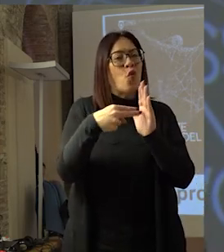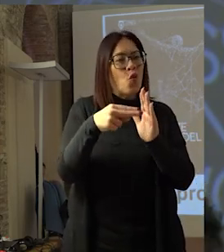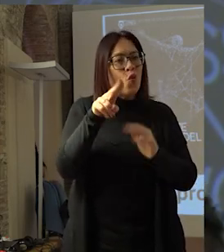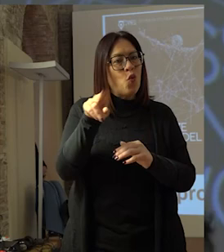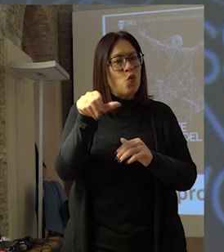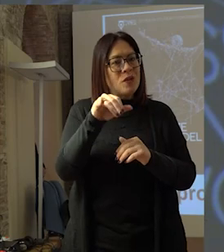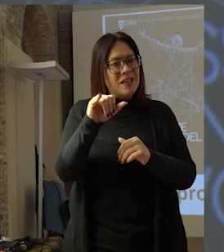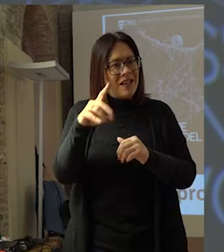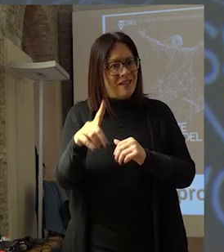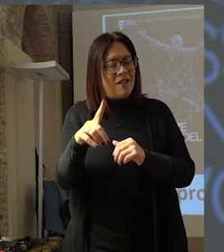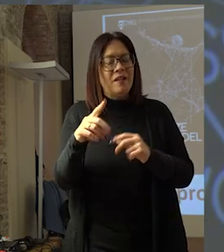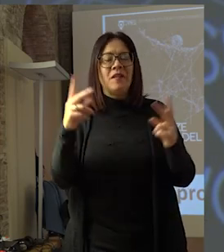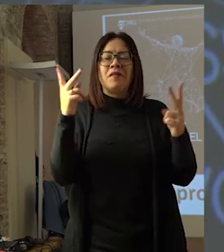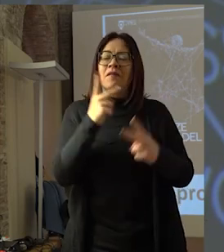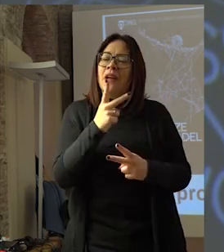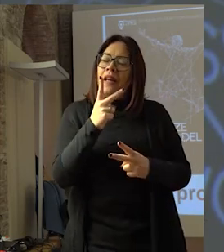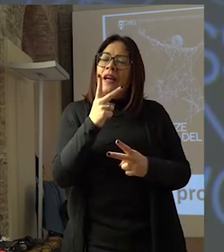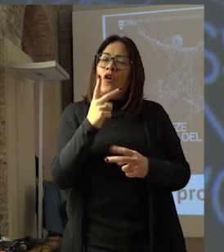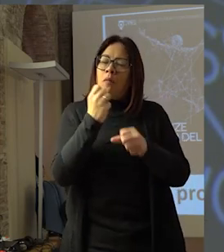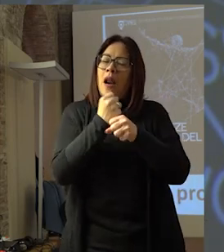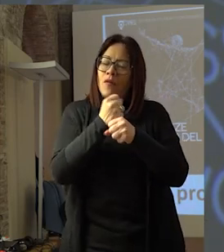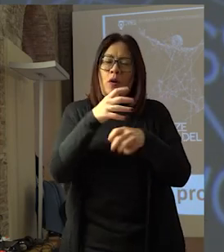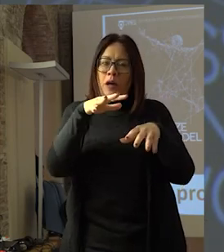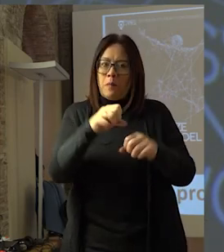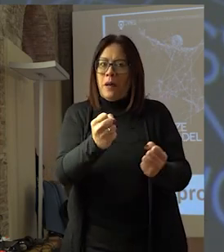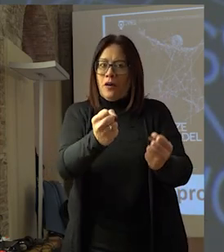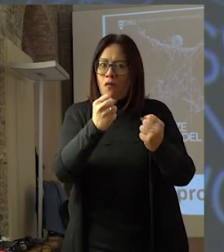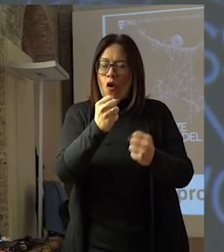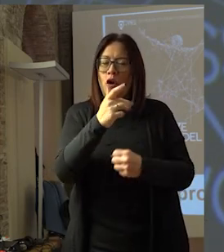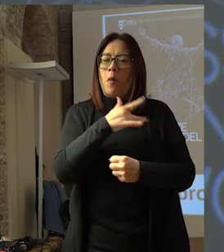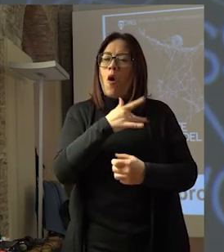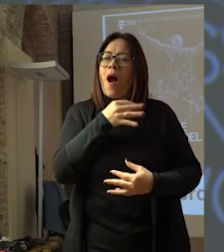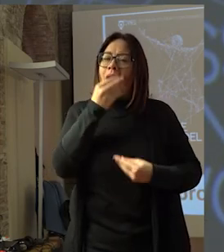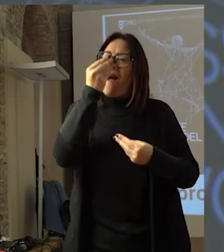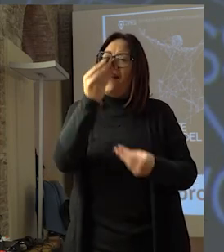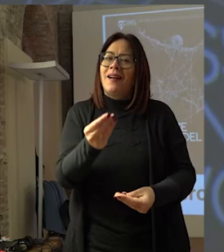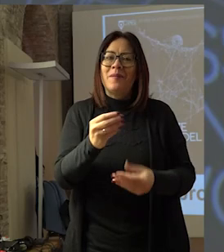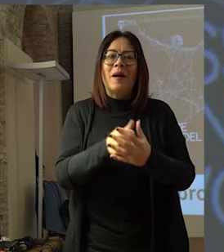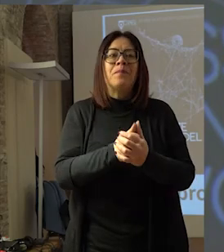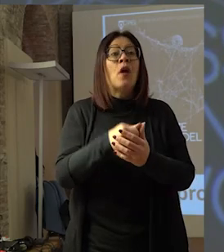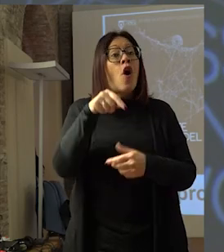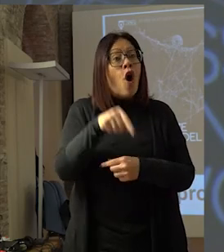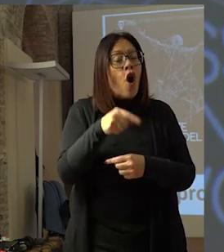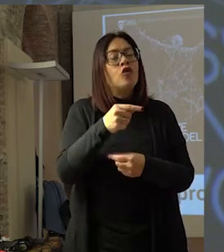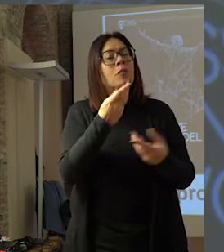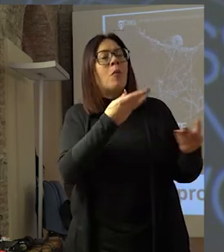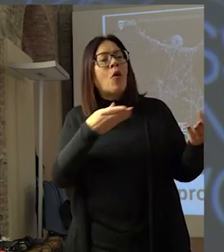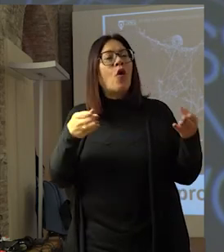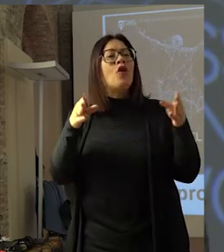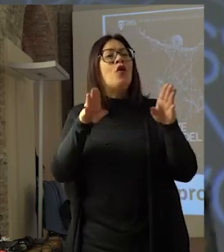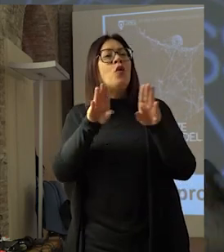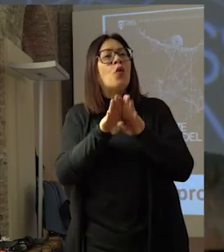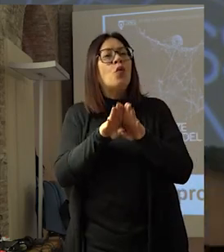mettono l'anima e forse anche qualcosa di più nel lavoro che fanno. Ecco, oggi è il coronamento, un